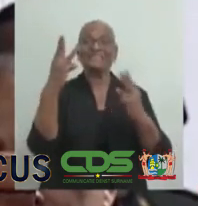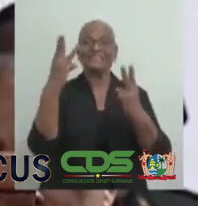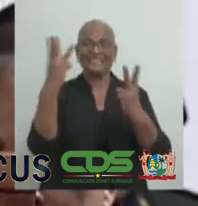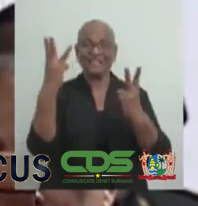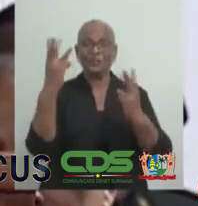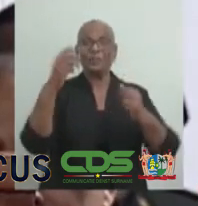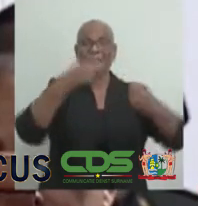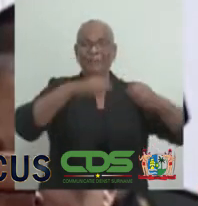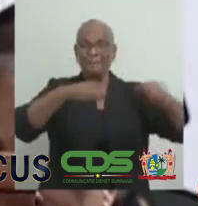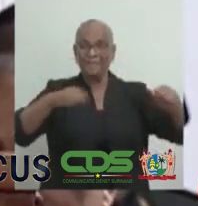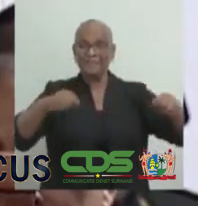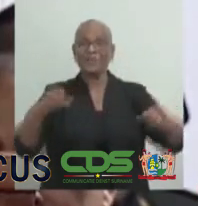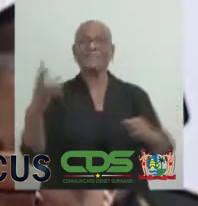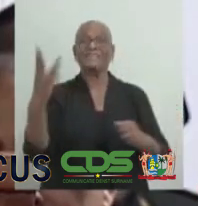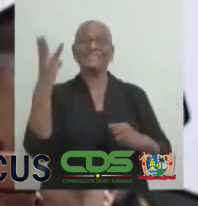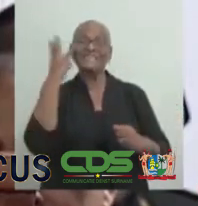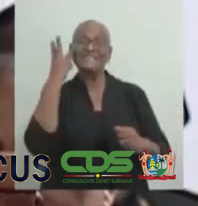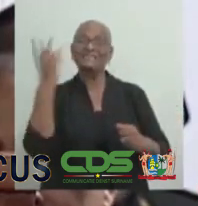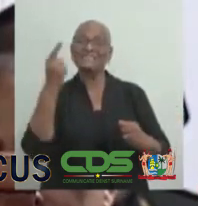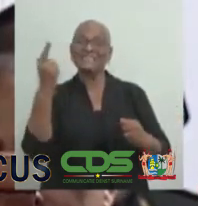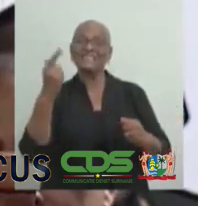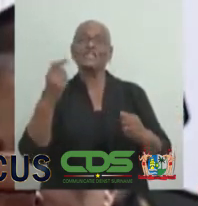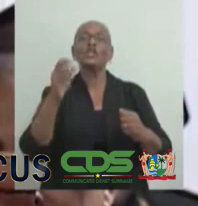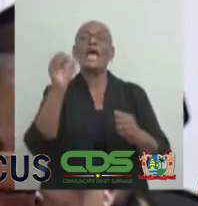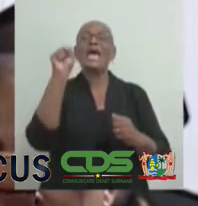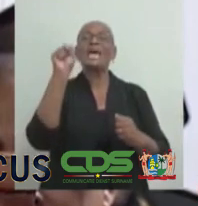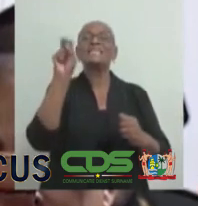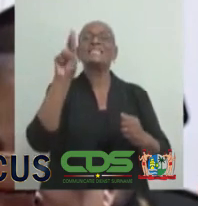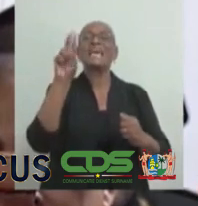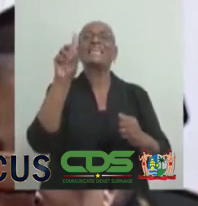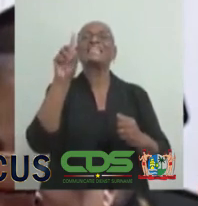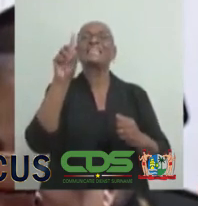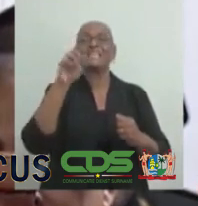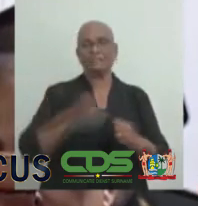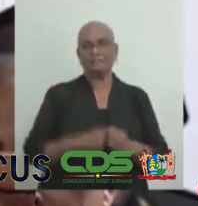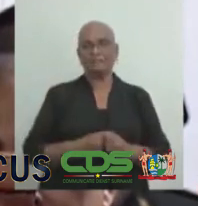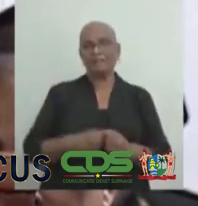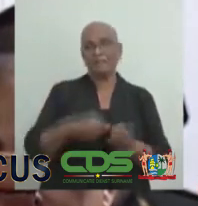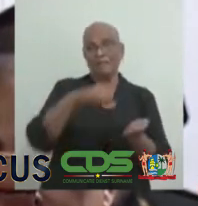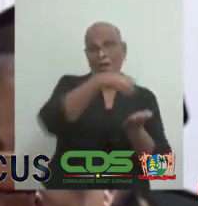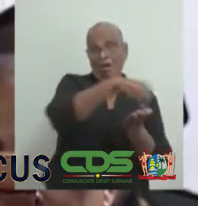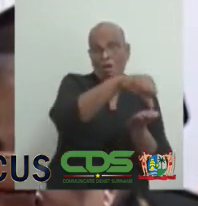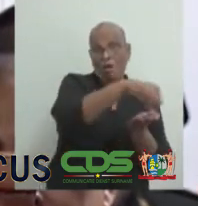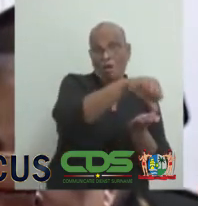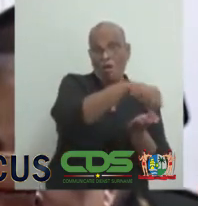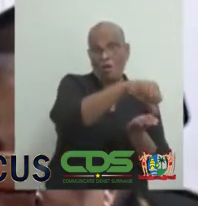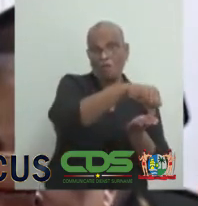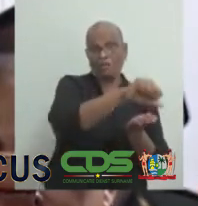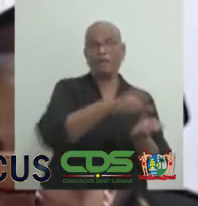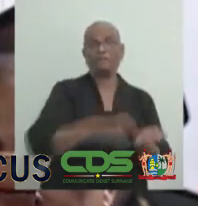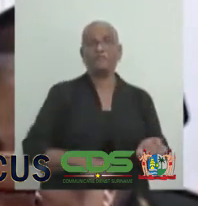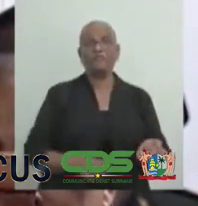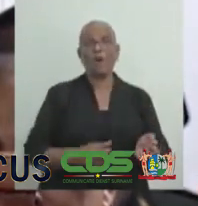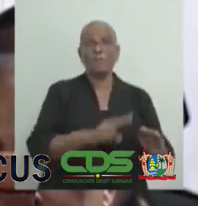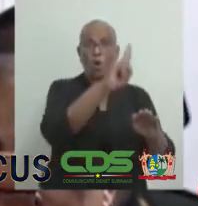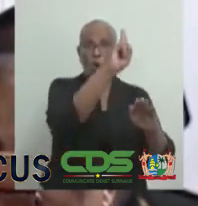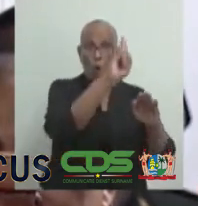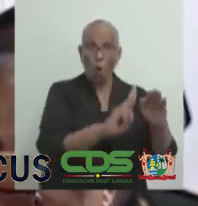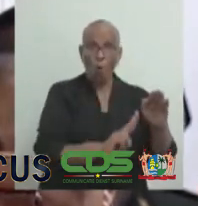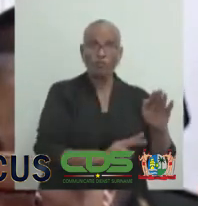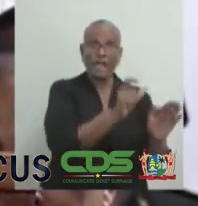27.743.425.000 Surinaamse dollar. De operationele uitgaven hebben betrekking op de personeelsgerelateerde